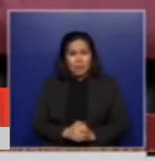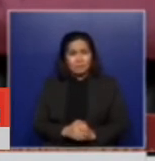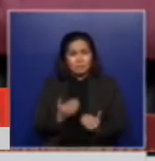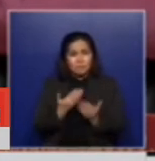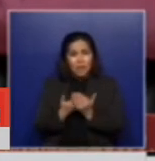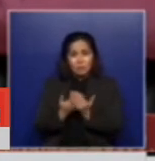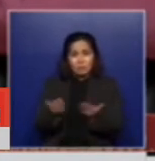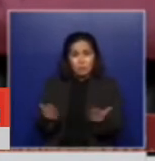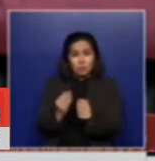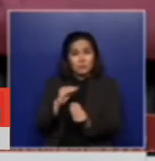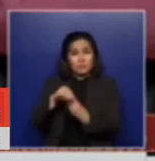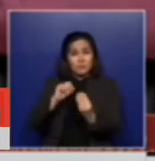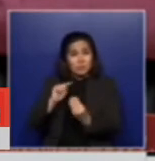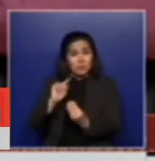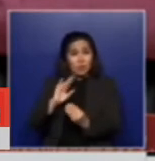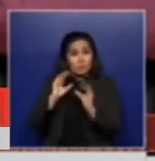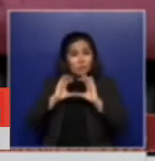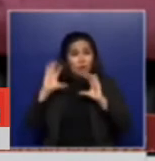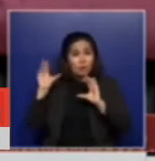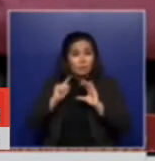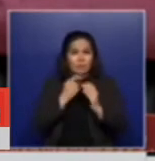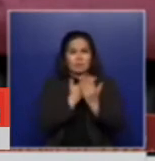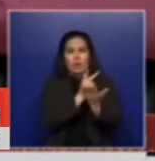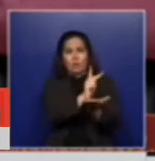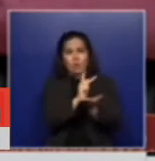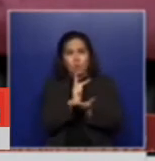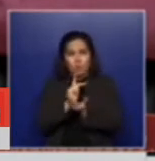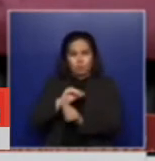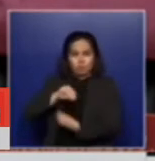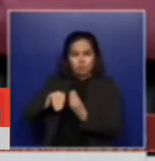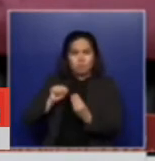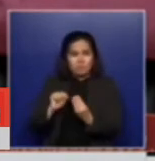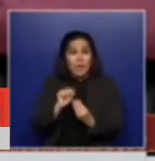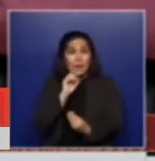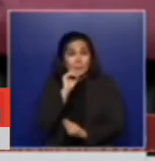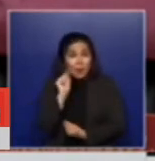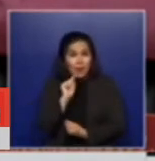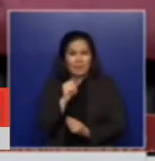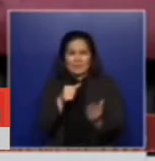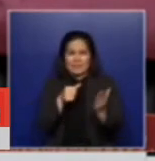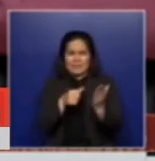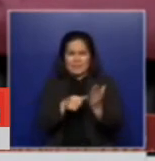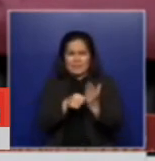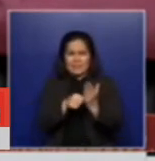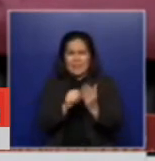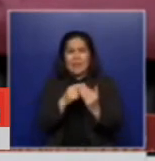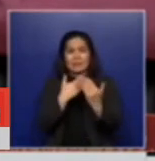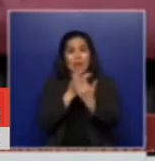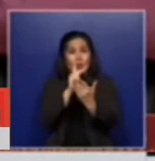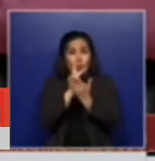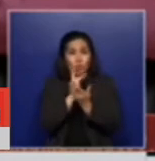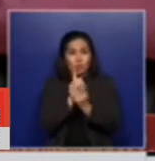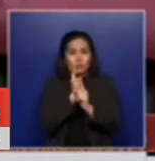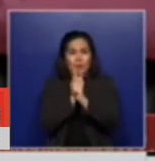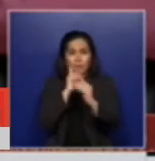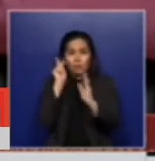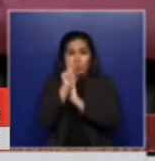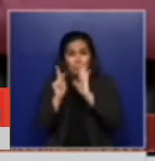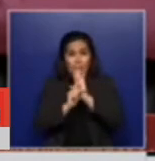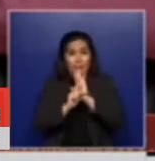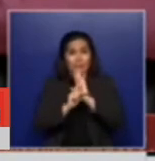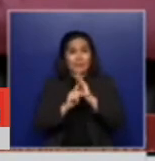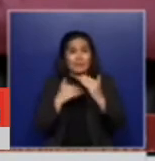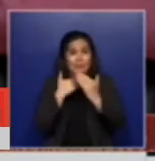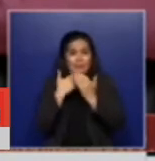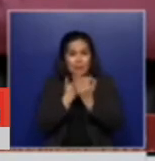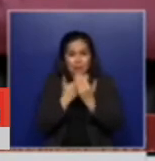งสิ้นนะครับเพราะฉะนั้นผมจะพูดบ่อยนิดนึงก็คือการก่อหนี้ชนเพดานเงินกู้ตามที่กรอบวินัยทางการเงินอนุ